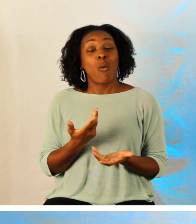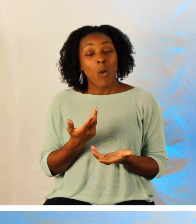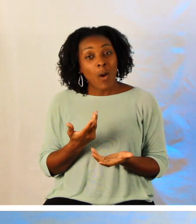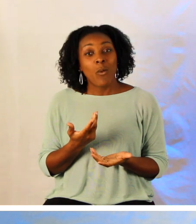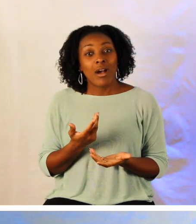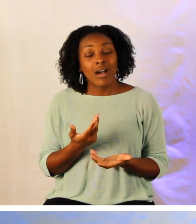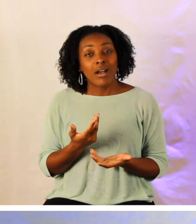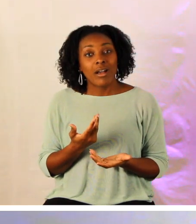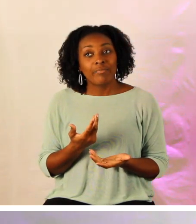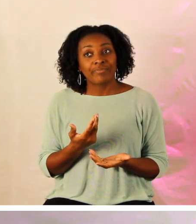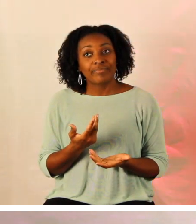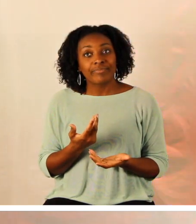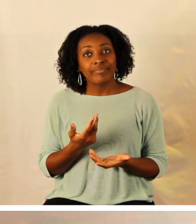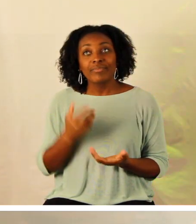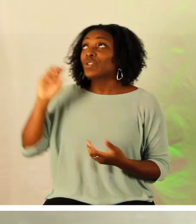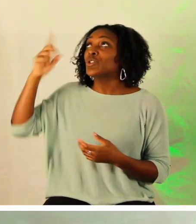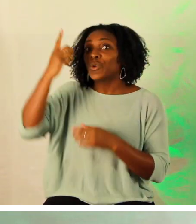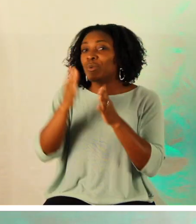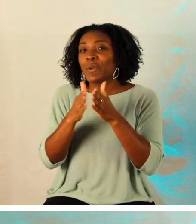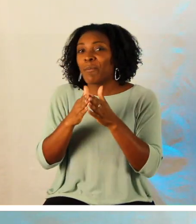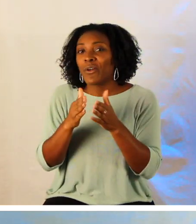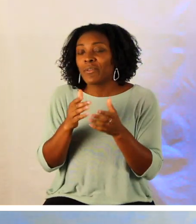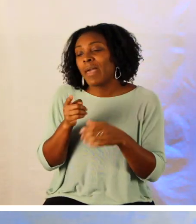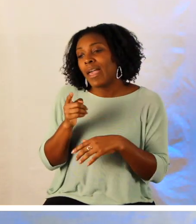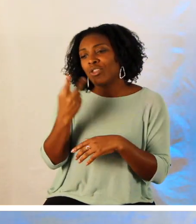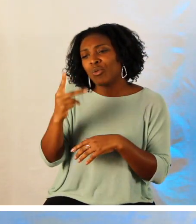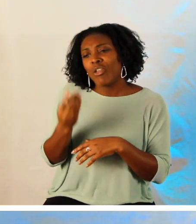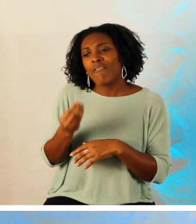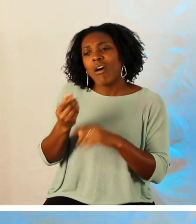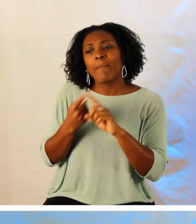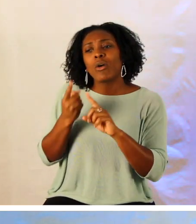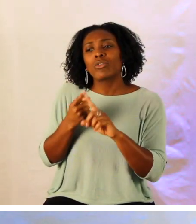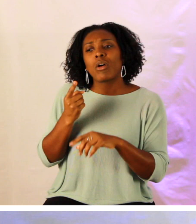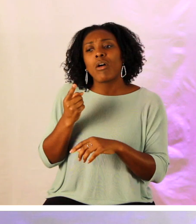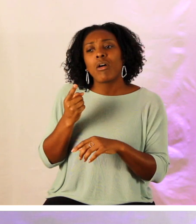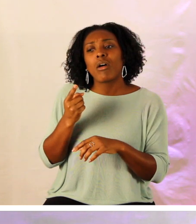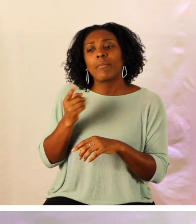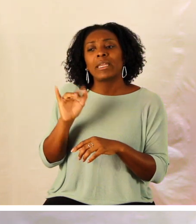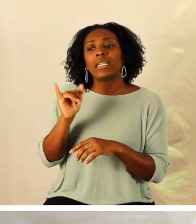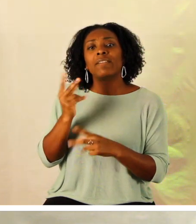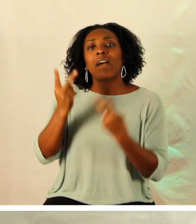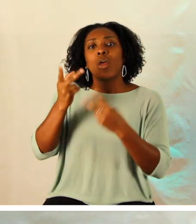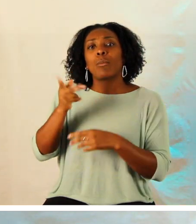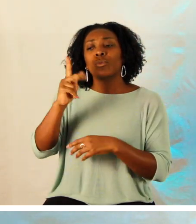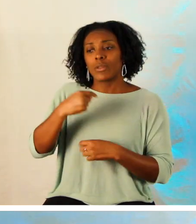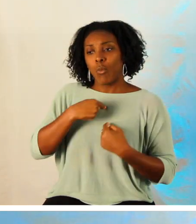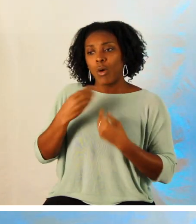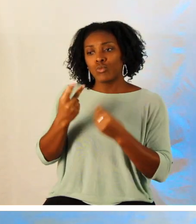dire « Qu'est-ce qui compte plus que ton enfant? Ton enfant ou moi ?»